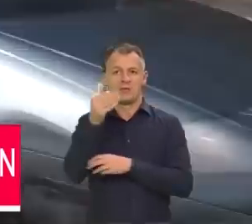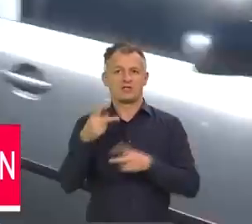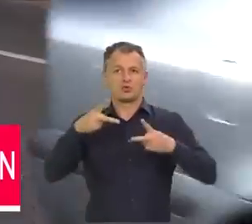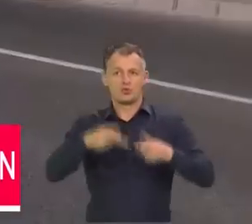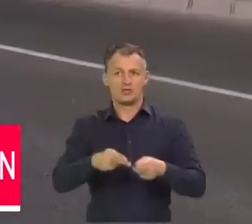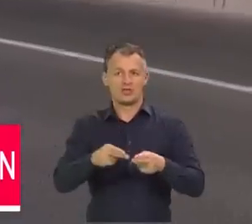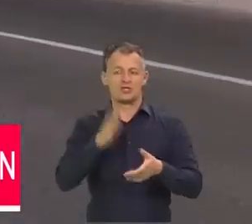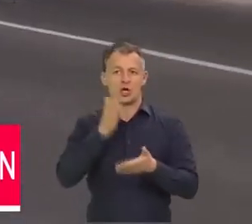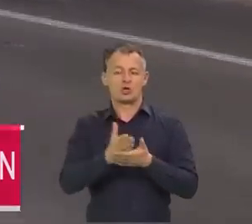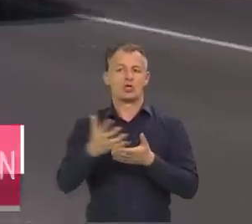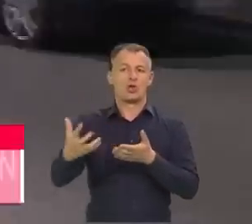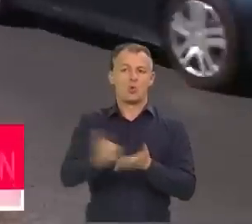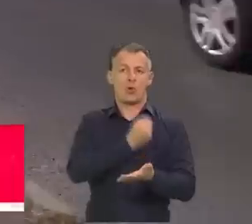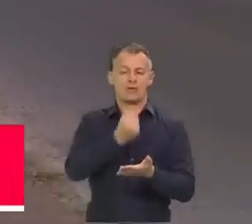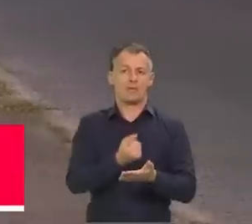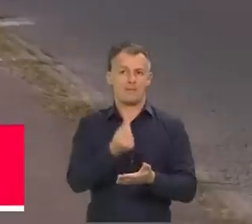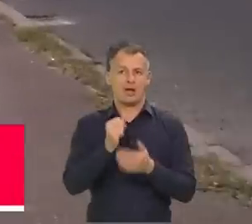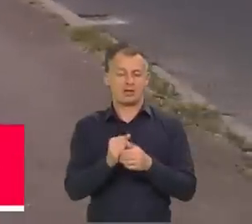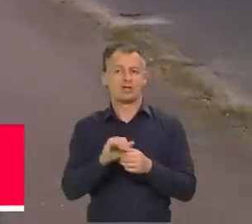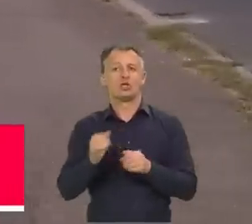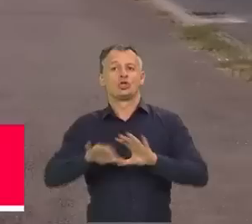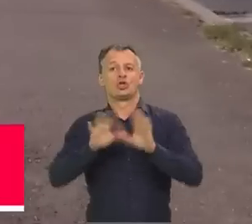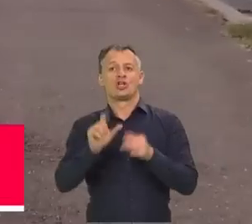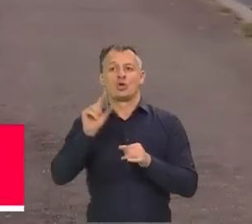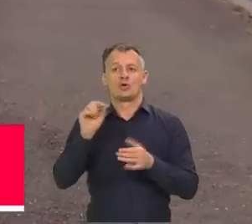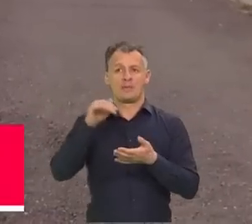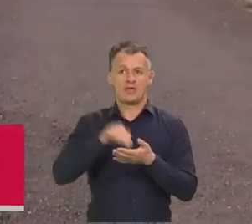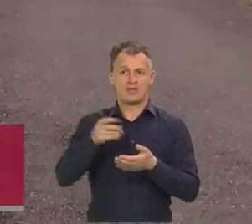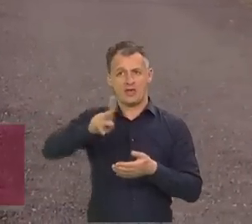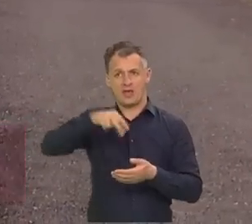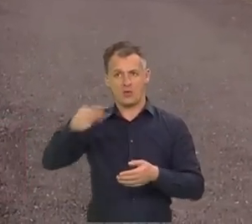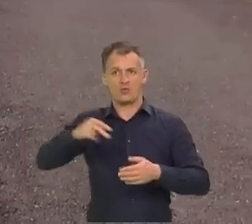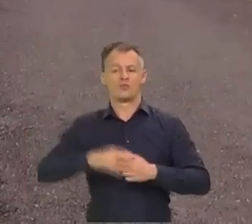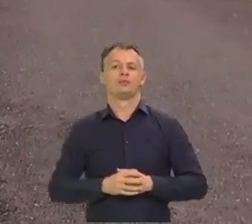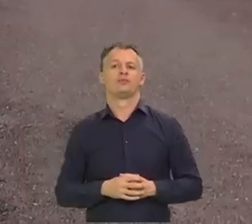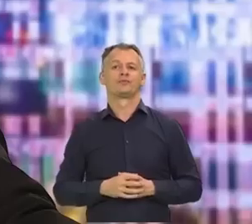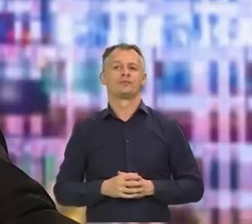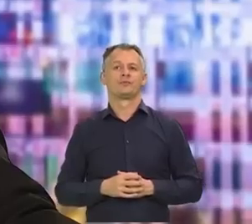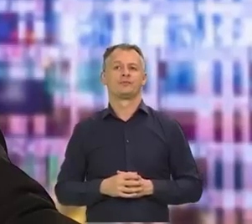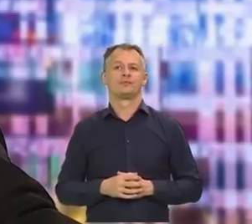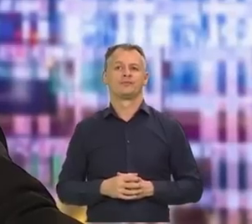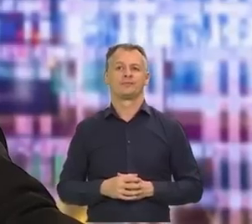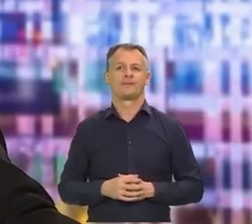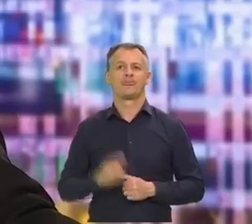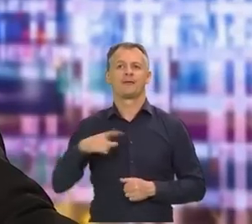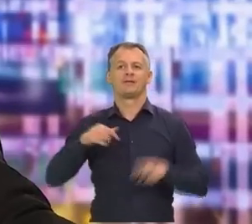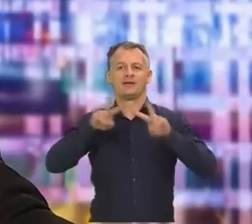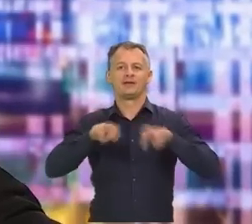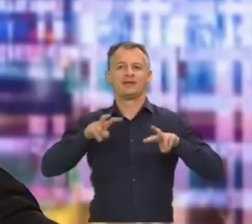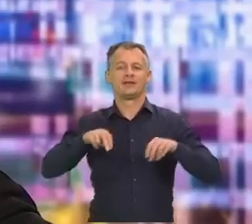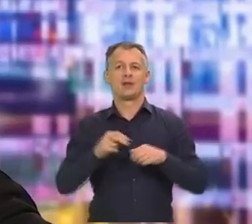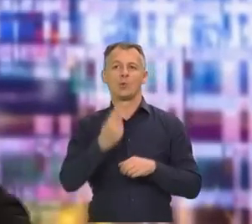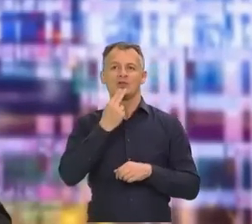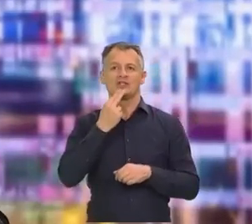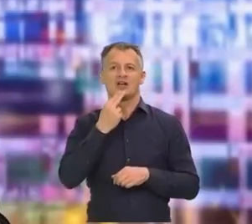dispus confiscarea veniturilor realizate ilicit în sumă de peste 20.000 de euro. Este anchetă de